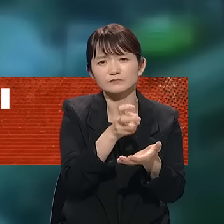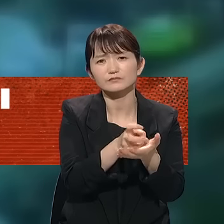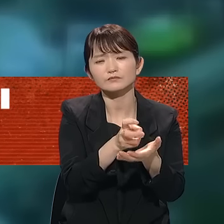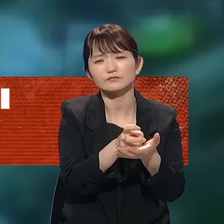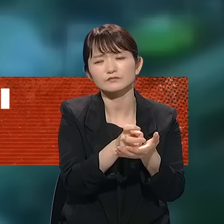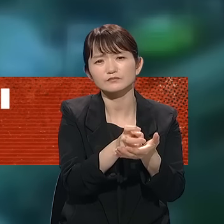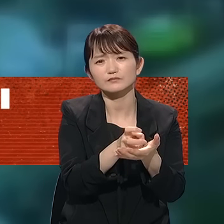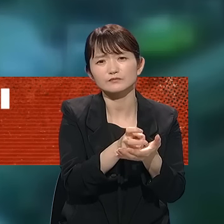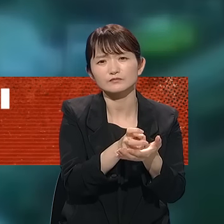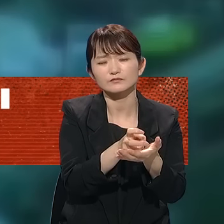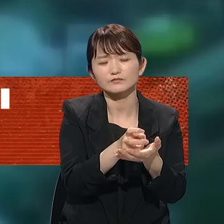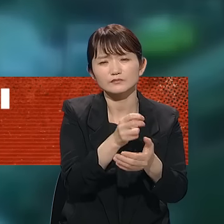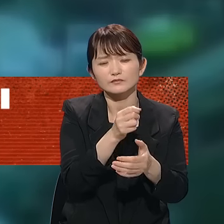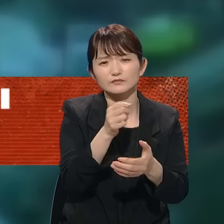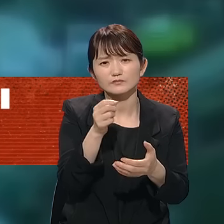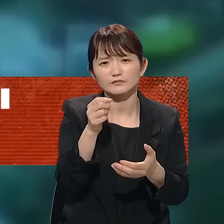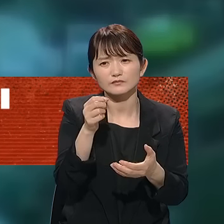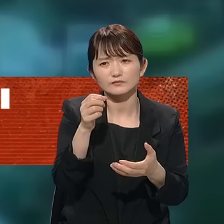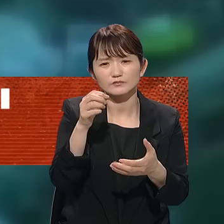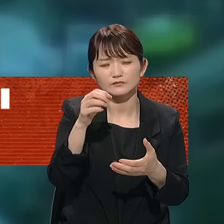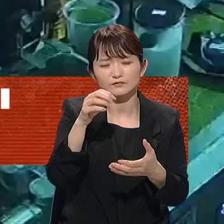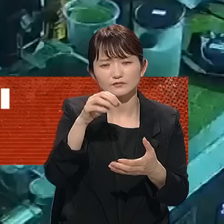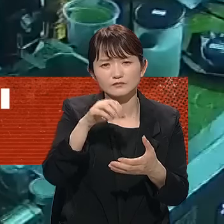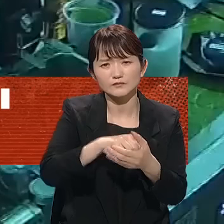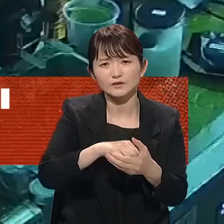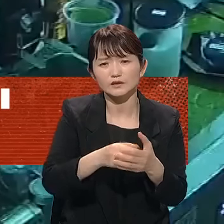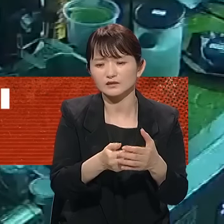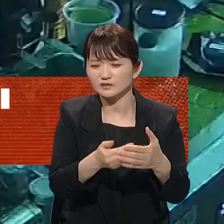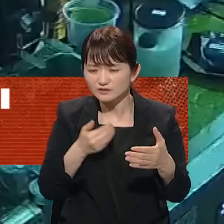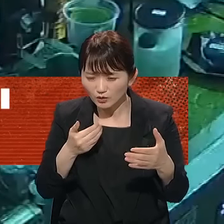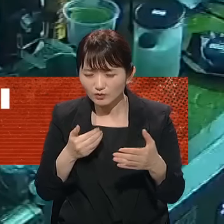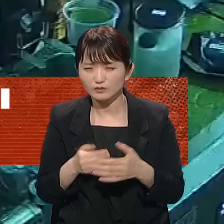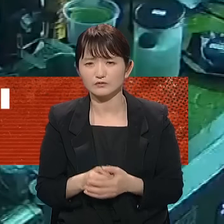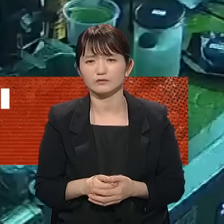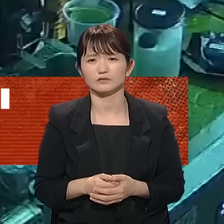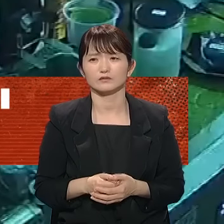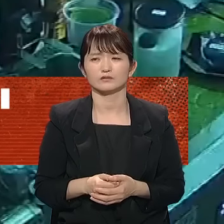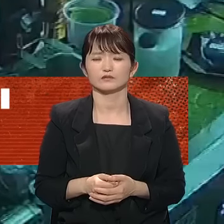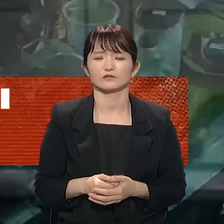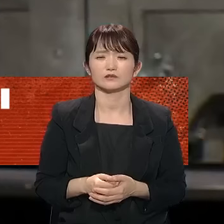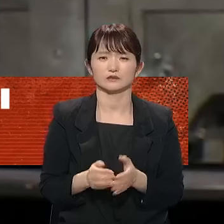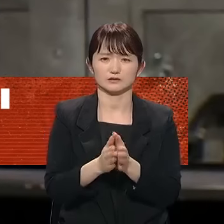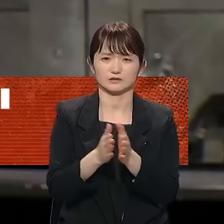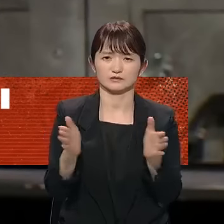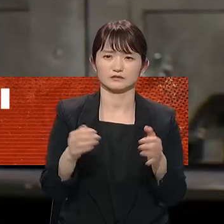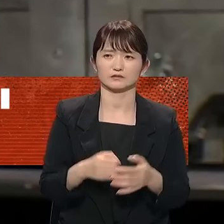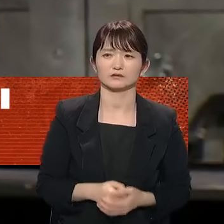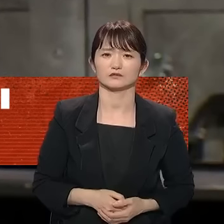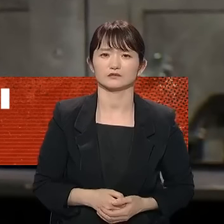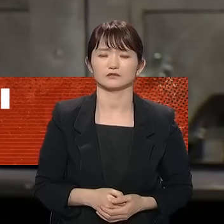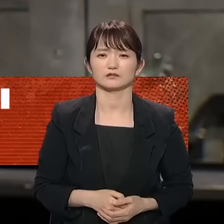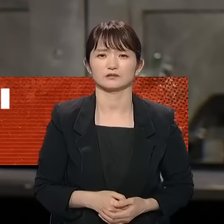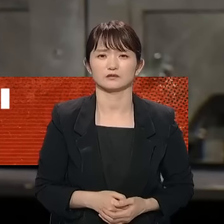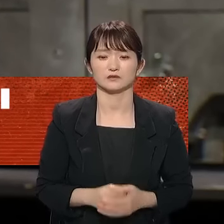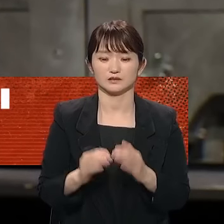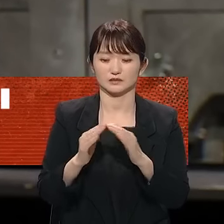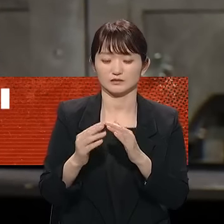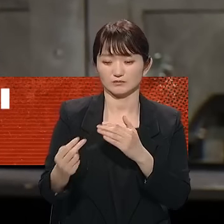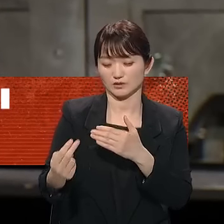여지도 없이 그냥 짧은 시간에 벌어진 거예요. 그리고 바로 집으로 이 임시 거주지로 들어왔기 때문에 주거 침입은 적용이